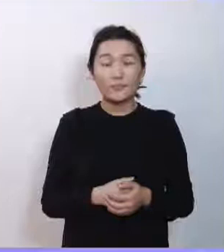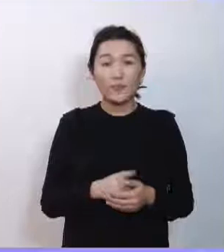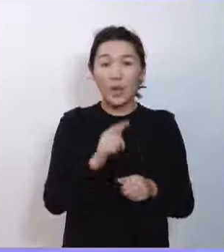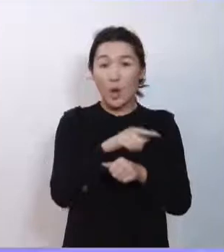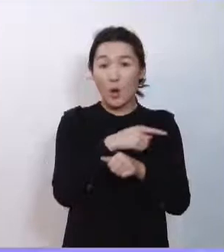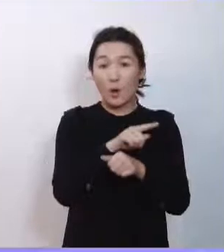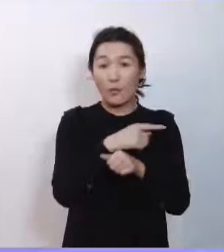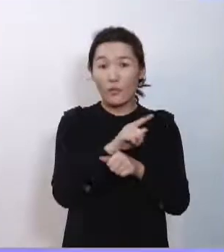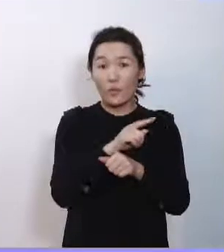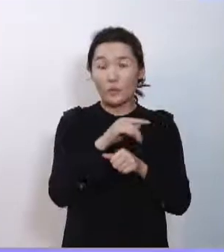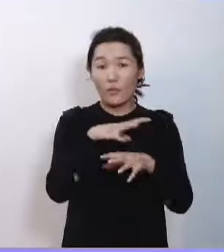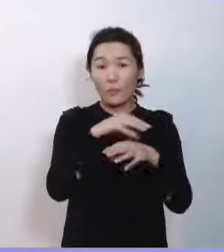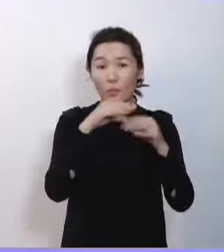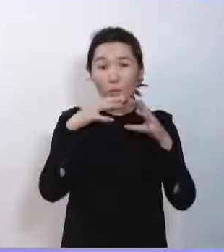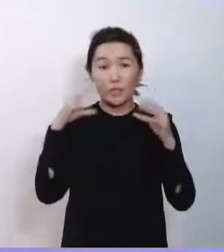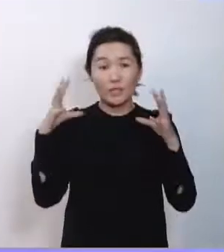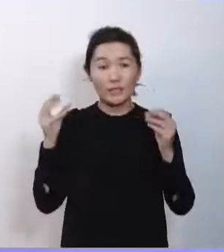Хвост пушистый.